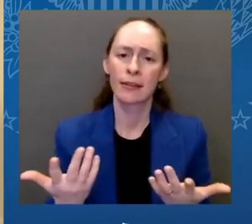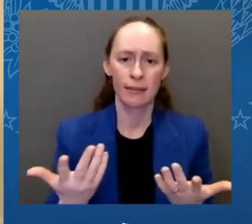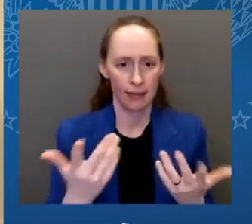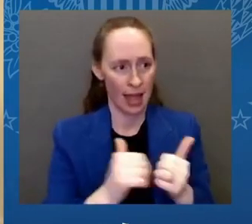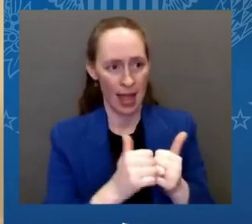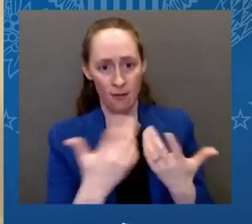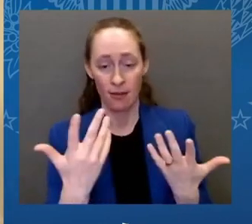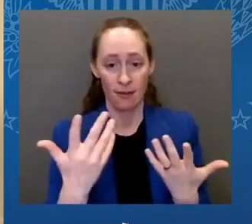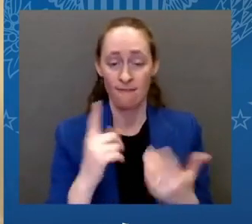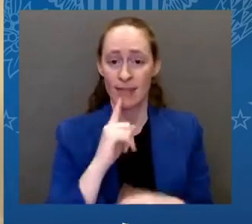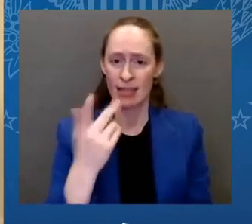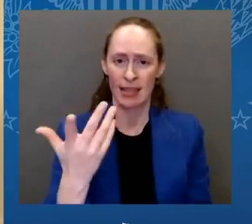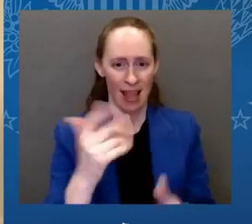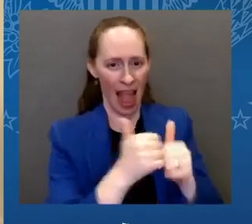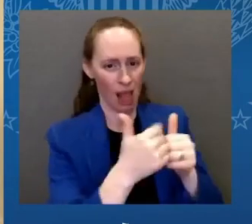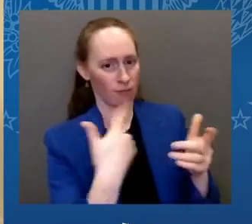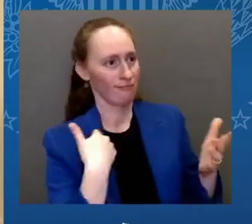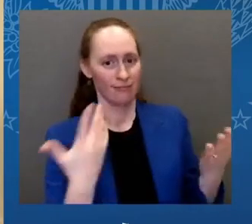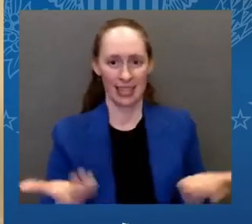культурне слово. Ці не люди.